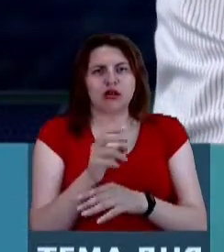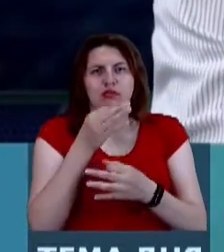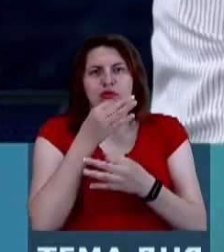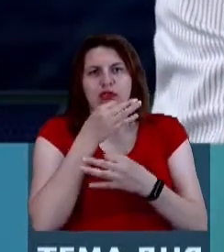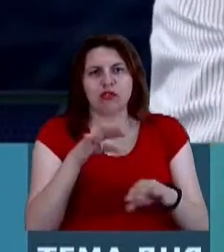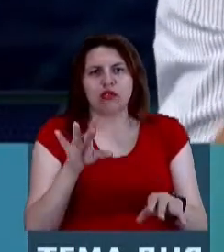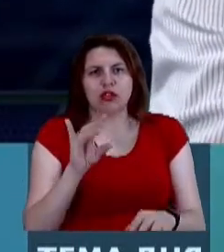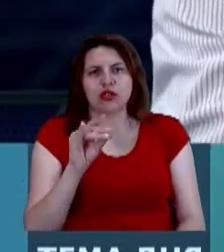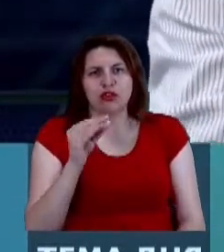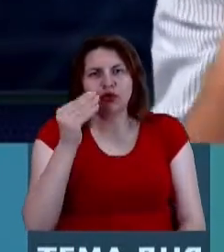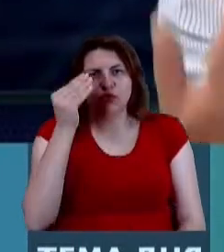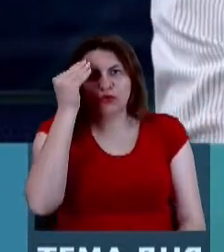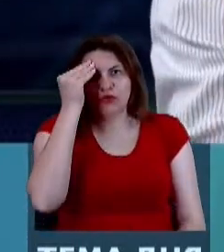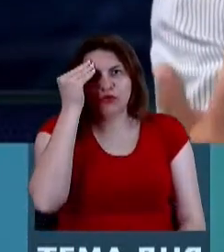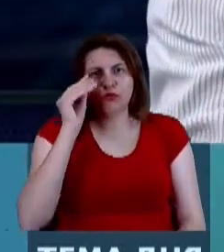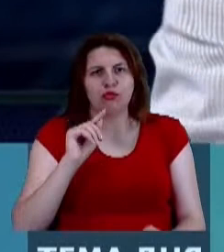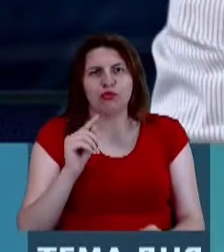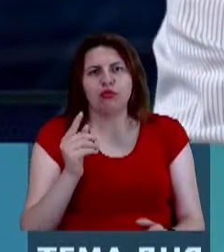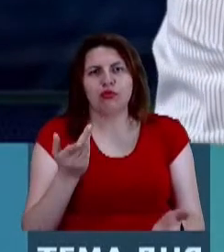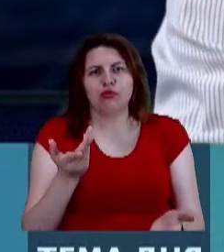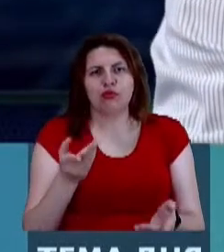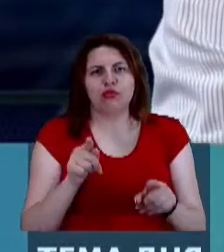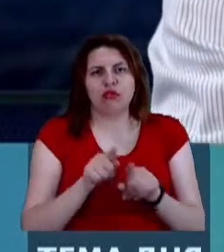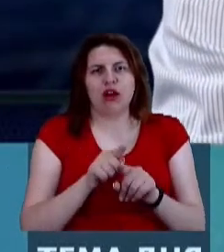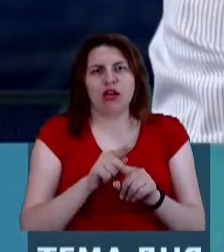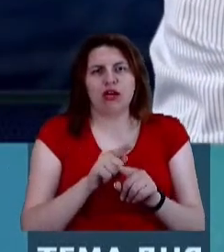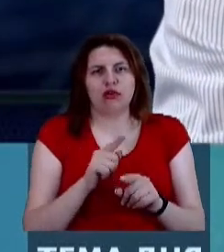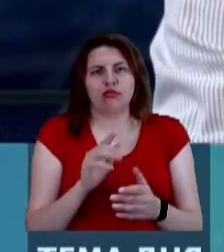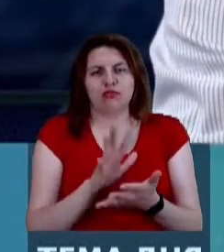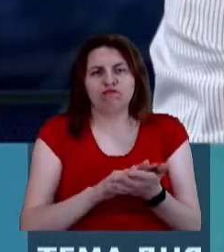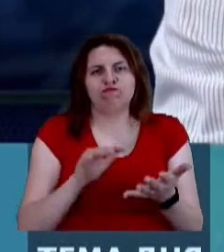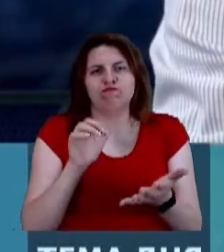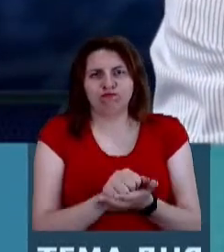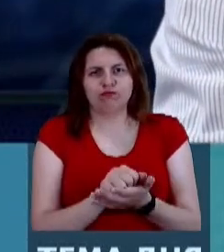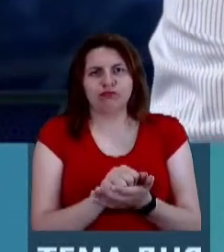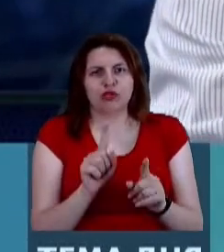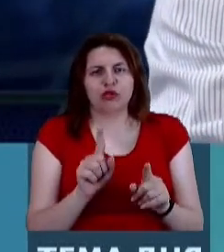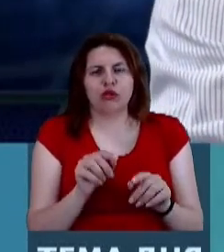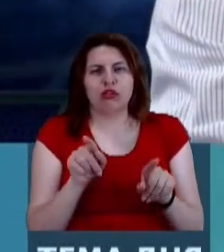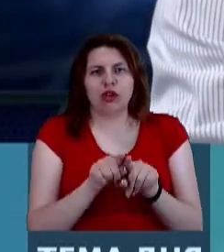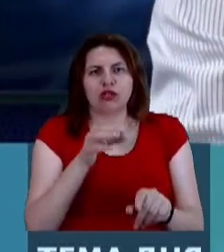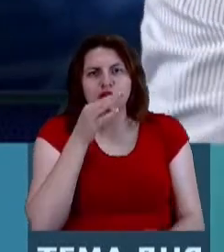раціональну думку перекрутять, подадуть так, що насправді ти і не мав